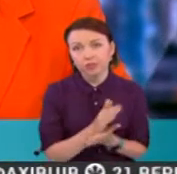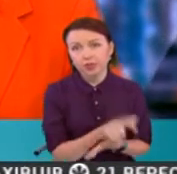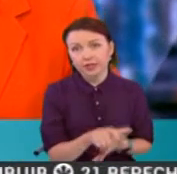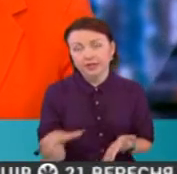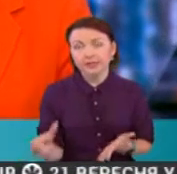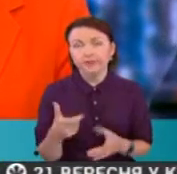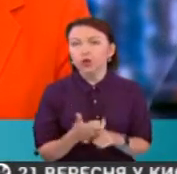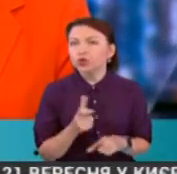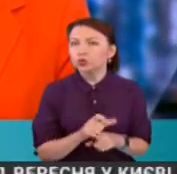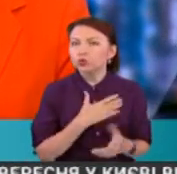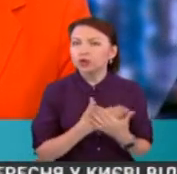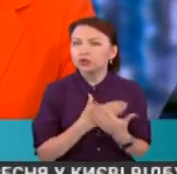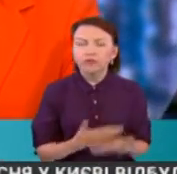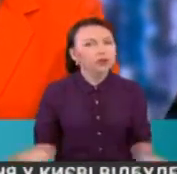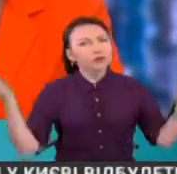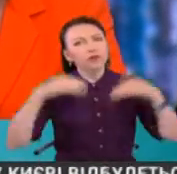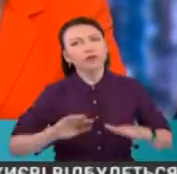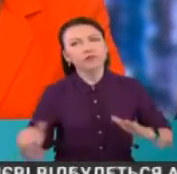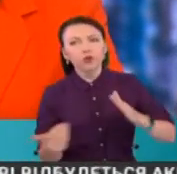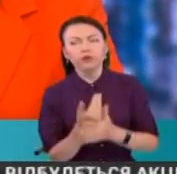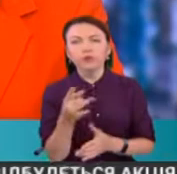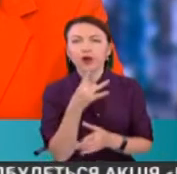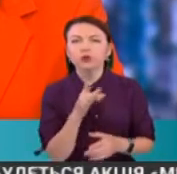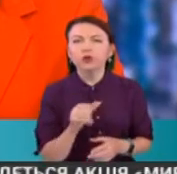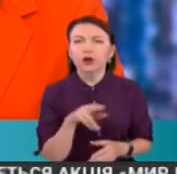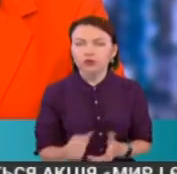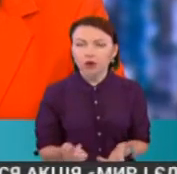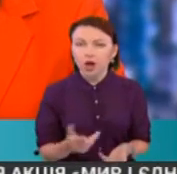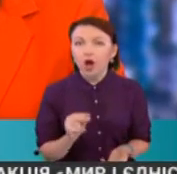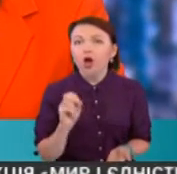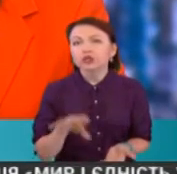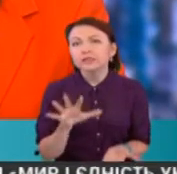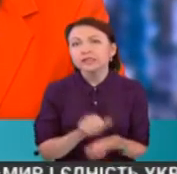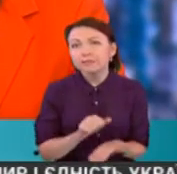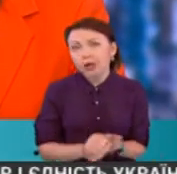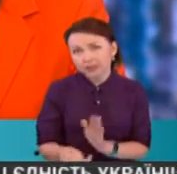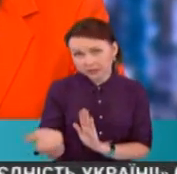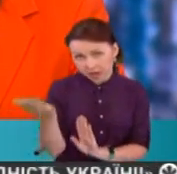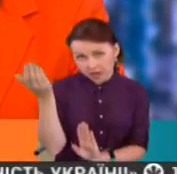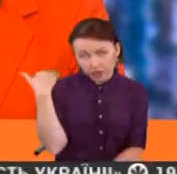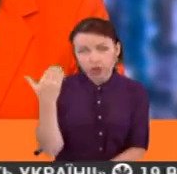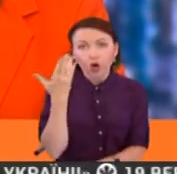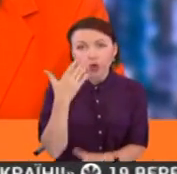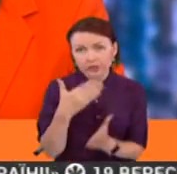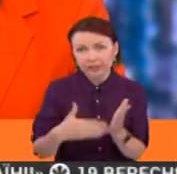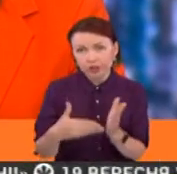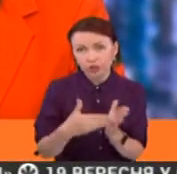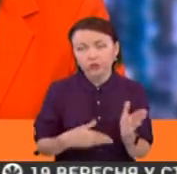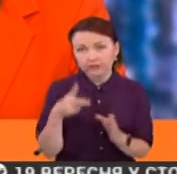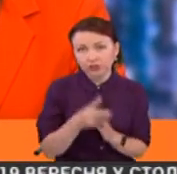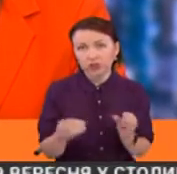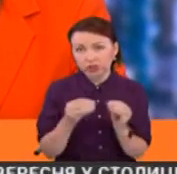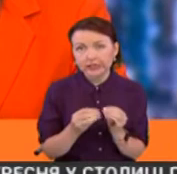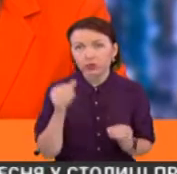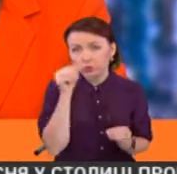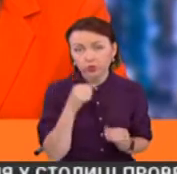дуже активні. Давайте відновимо районні ради. А чим займалися ці районні ради до того, як їх скасували в 2010 році?